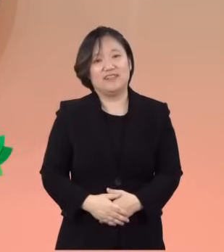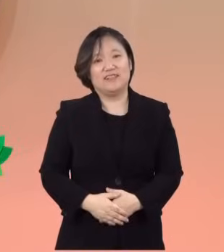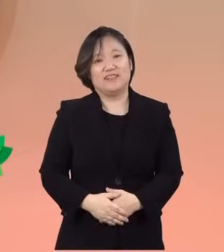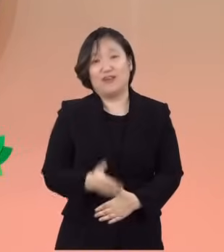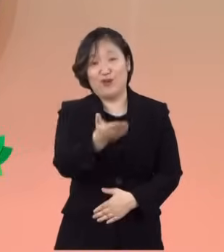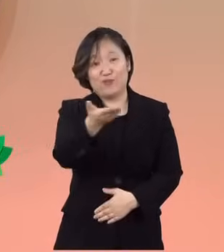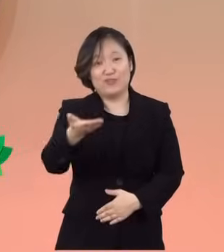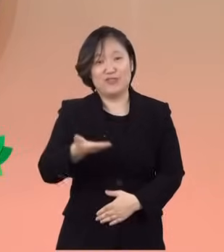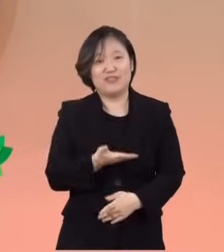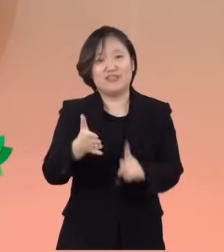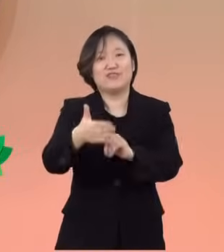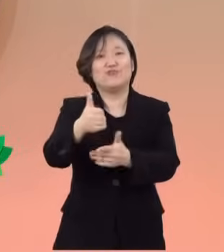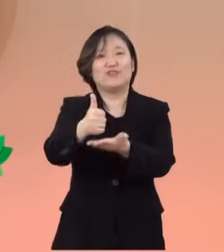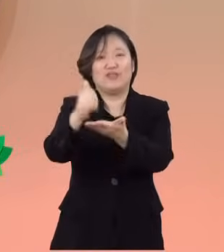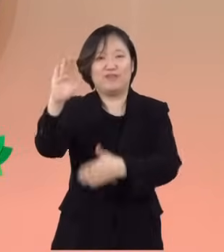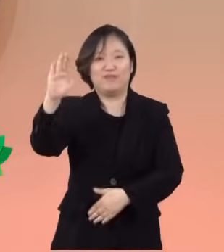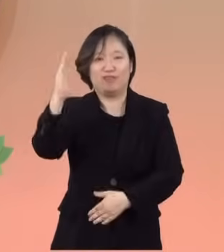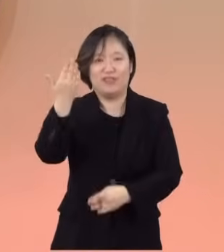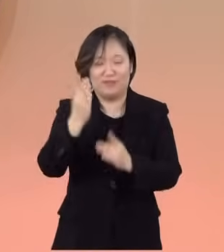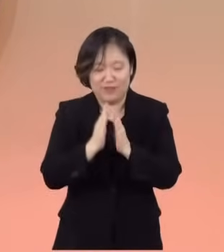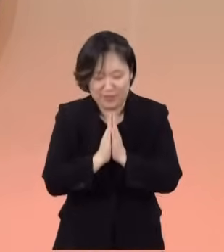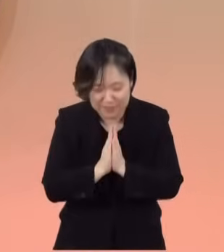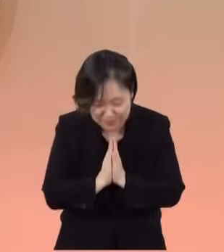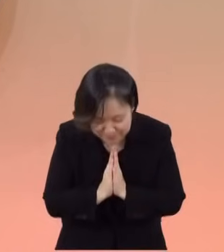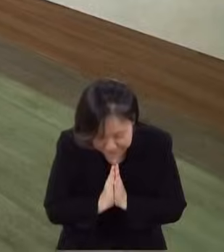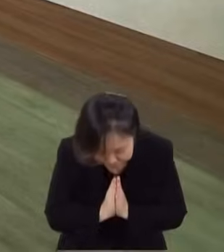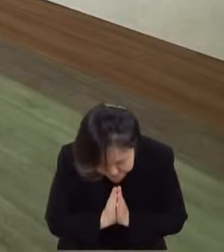줄 것입니다 여러분